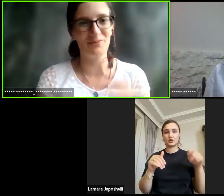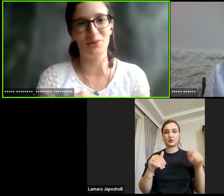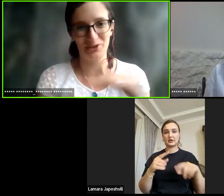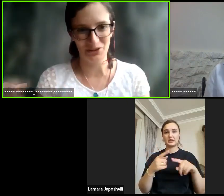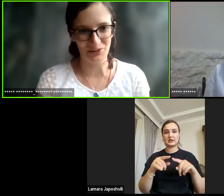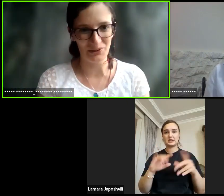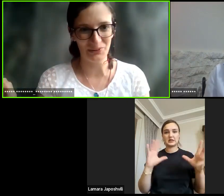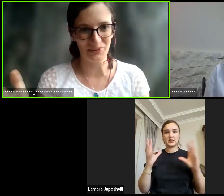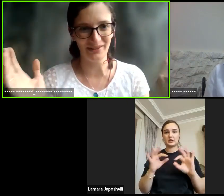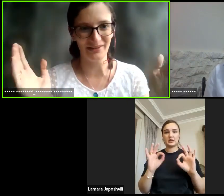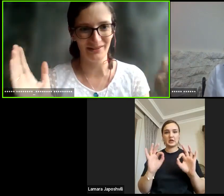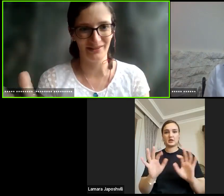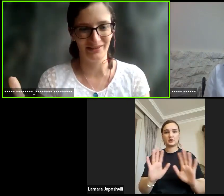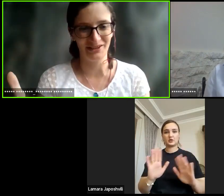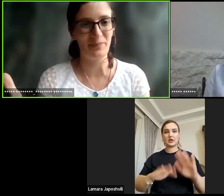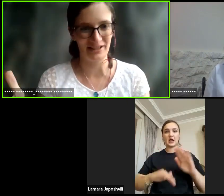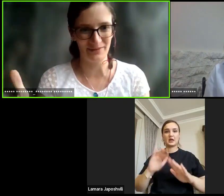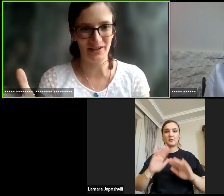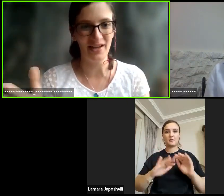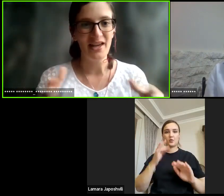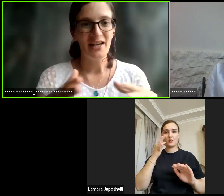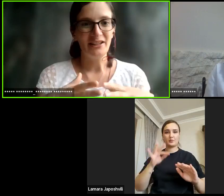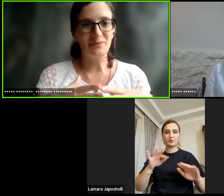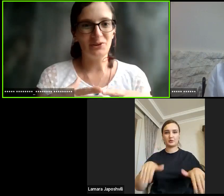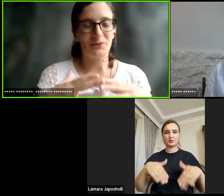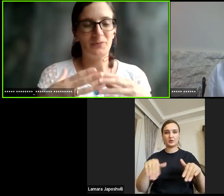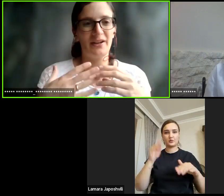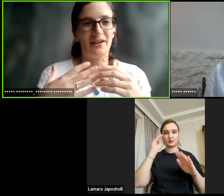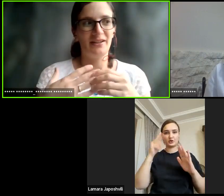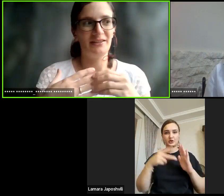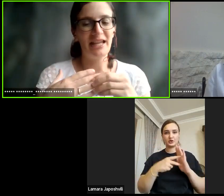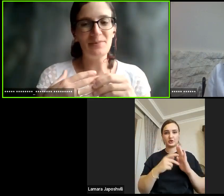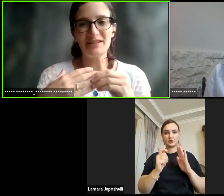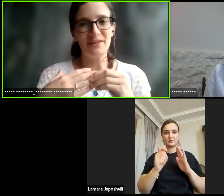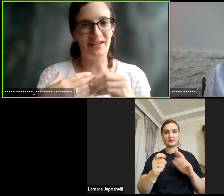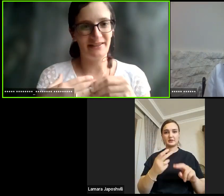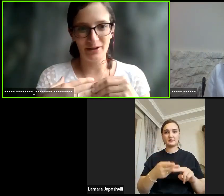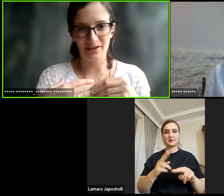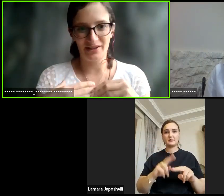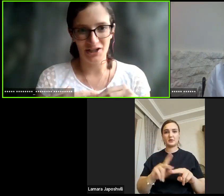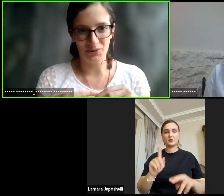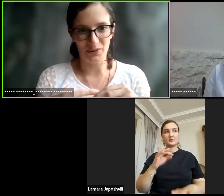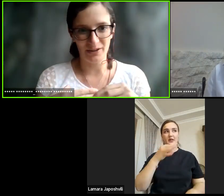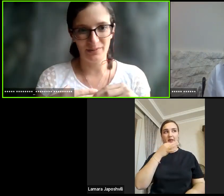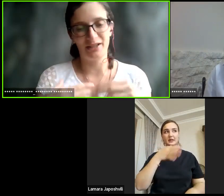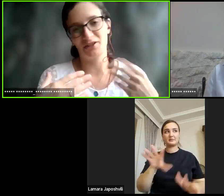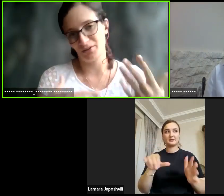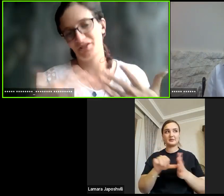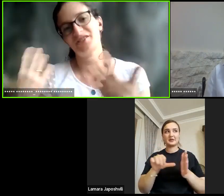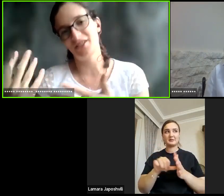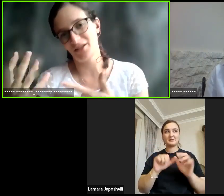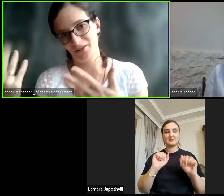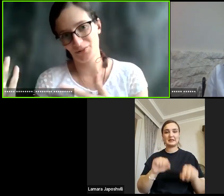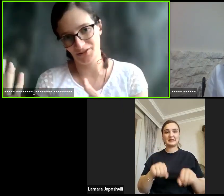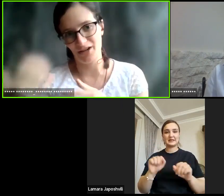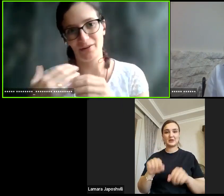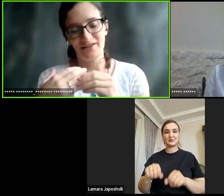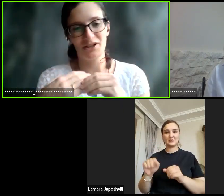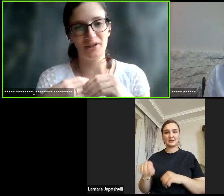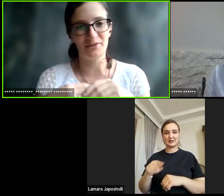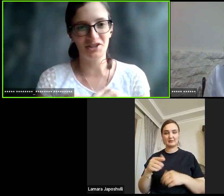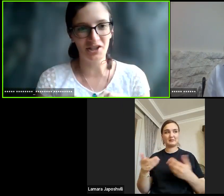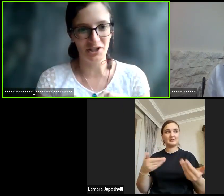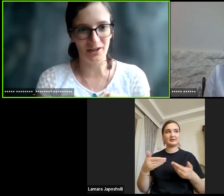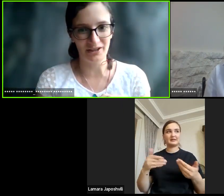არასწორი, არაპროფესიონალური შეფასება. იმიტომ რომ ნებისმიერი დახმარე საშუალების, ამ შემთხვევაში სიარულისთვის